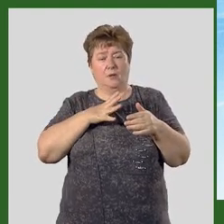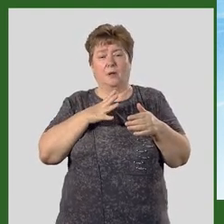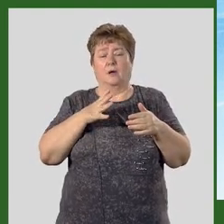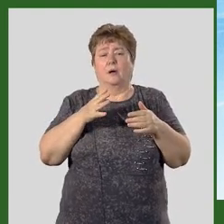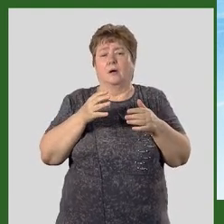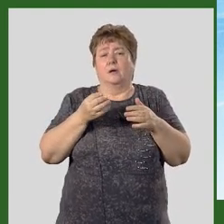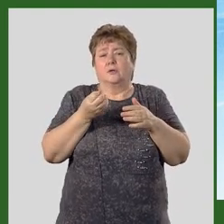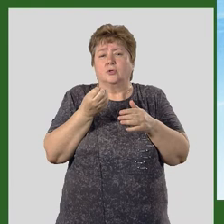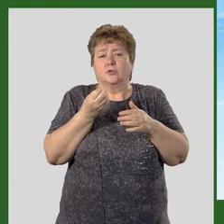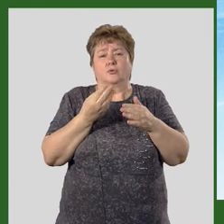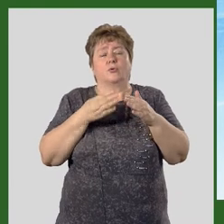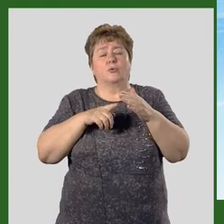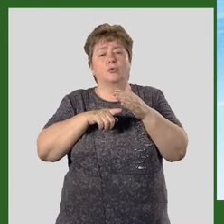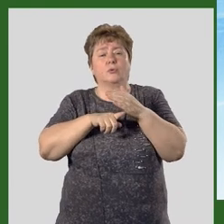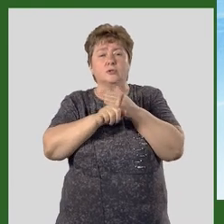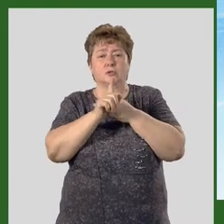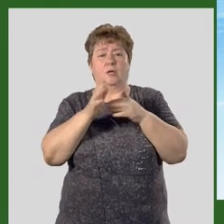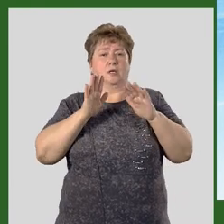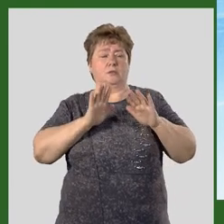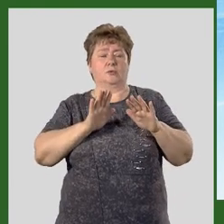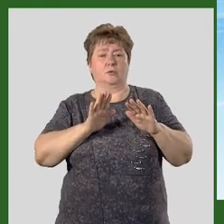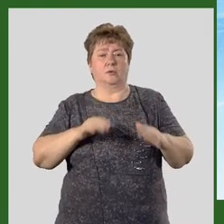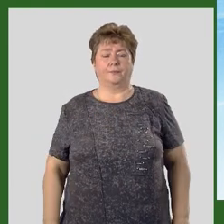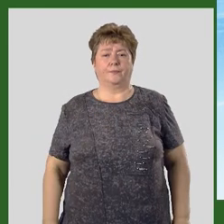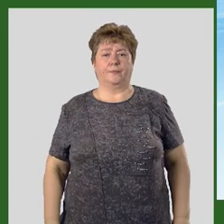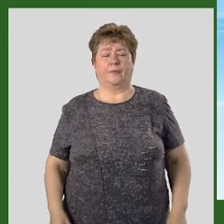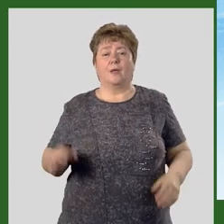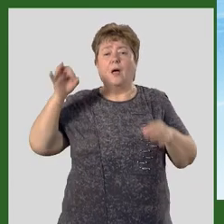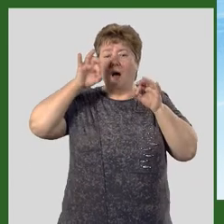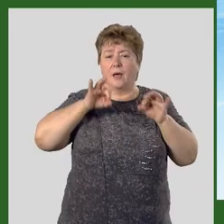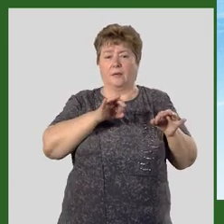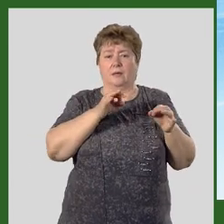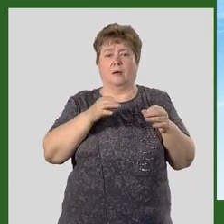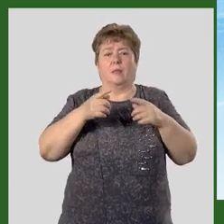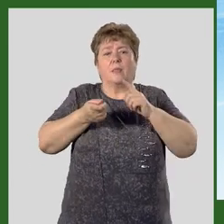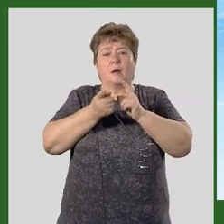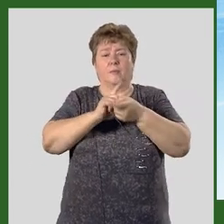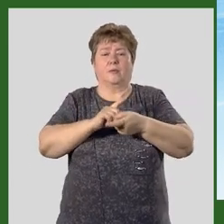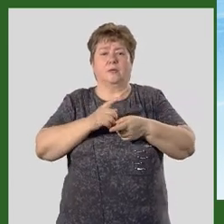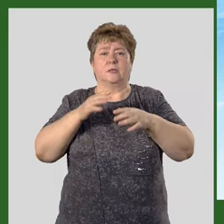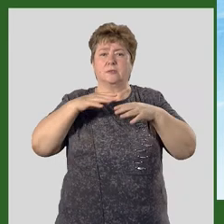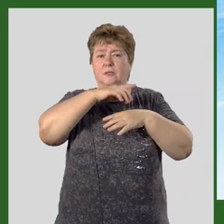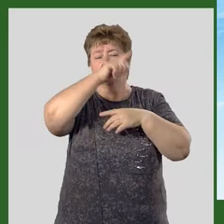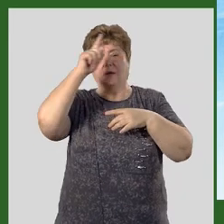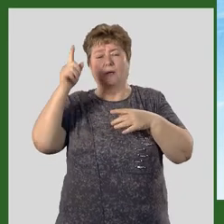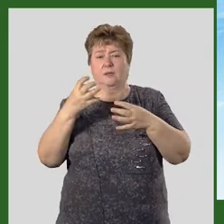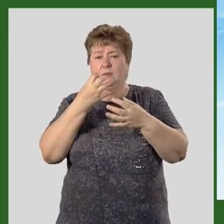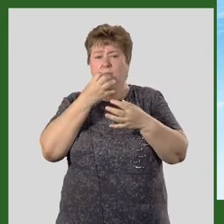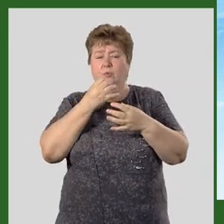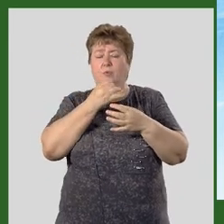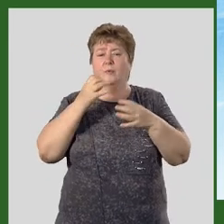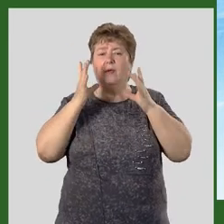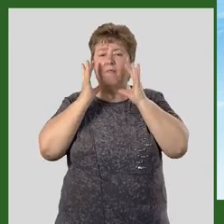изучение еще только начинается. Океан обменивается с атмосферой теплом